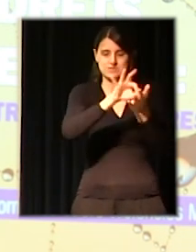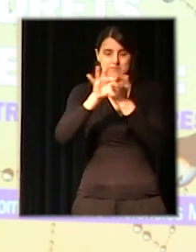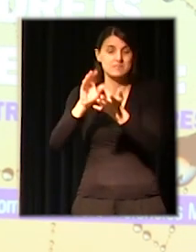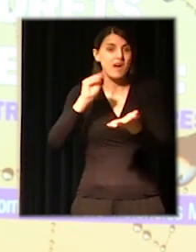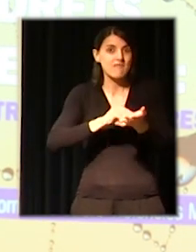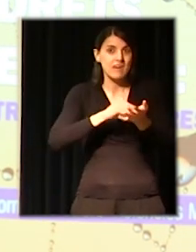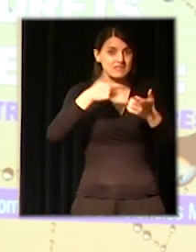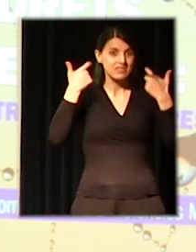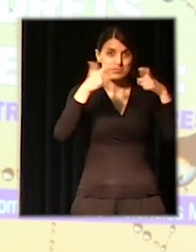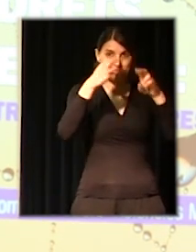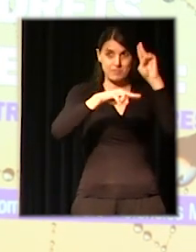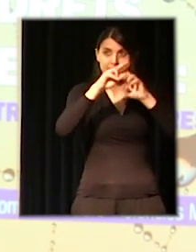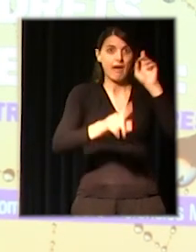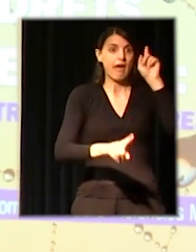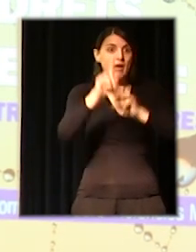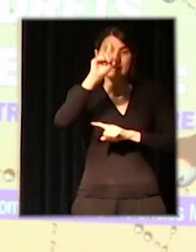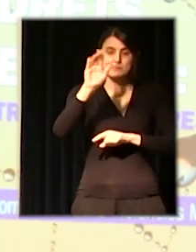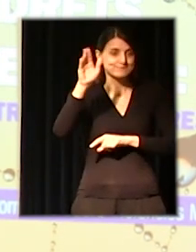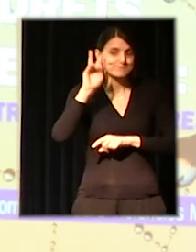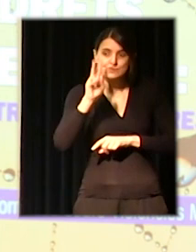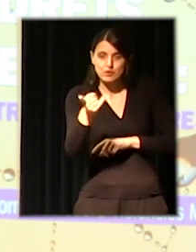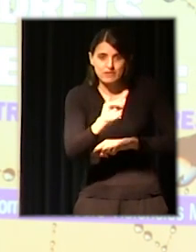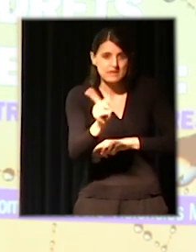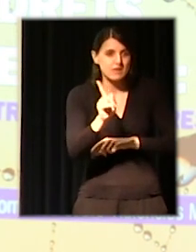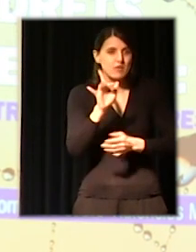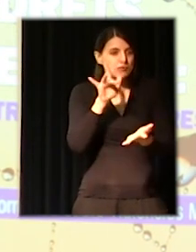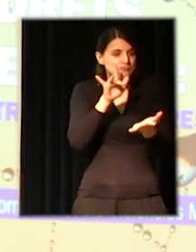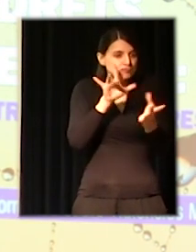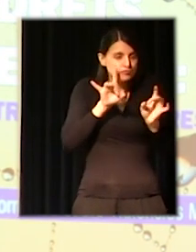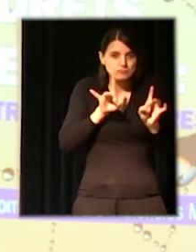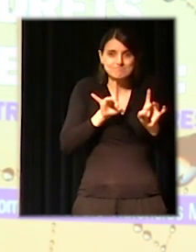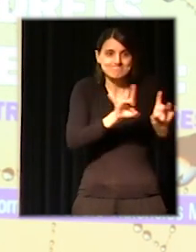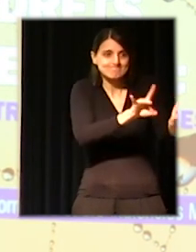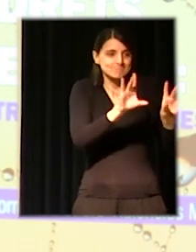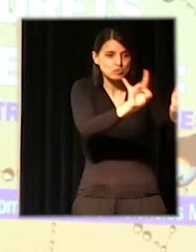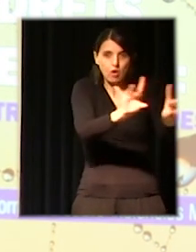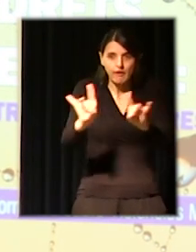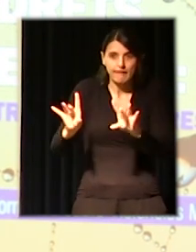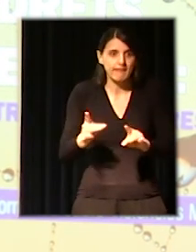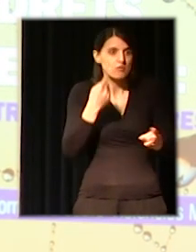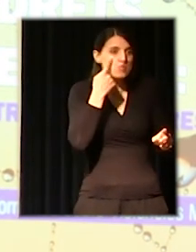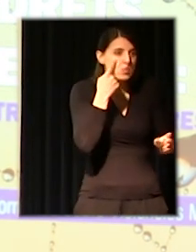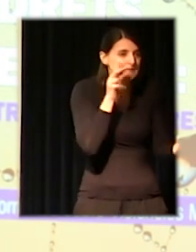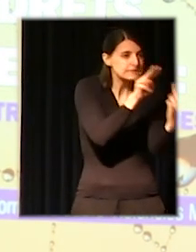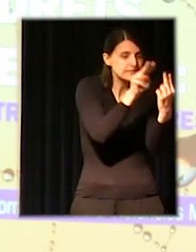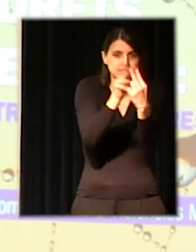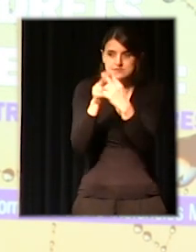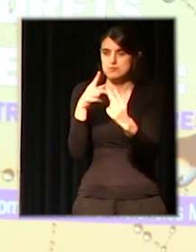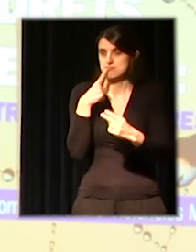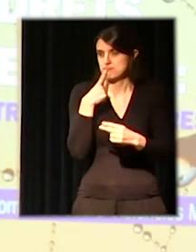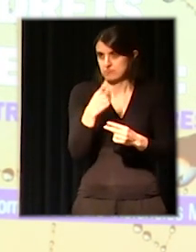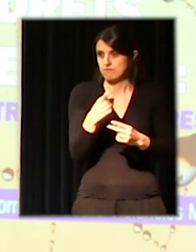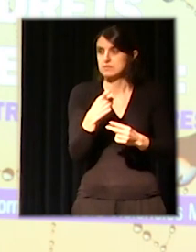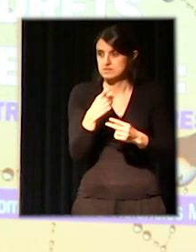costa de conèixer-les, de viure-les, de palpar-les, i ens va molt bé que les entitats, que les persones que treballeu a